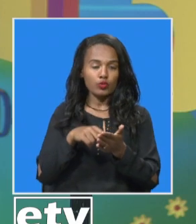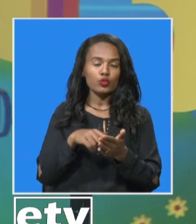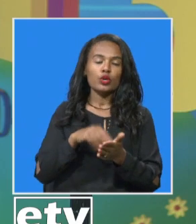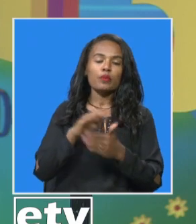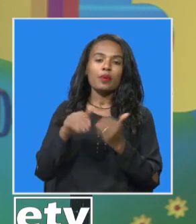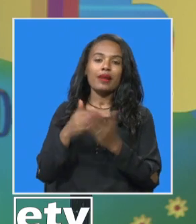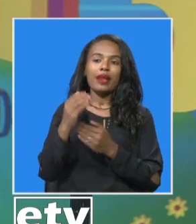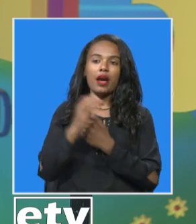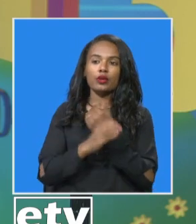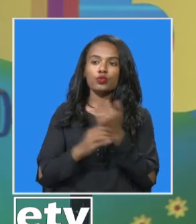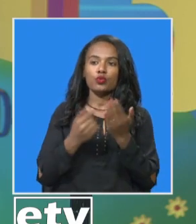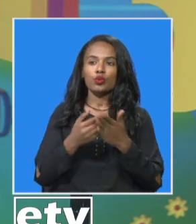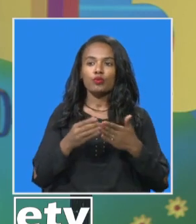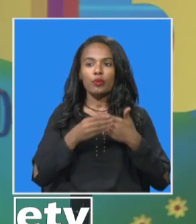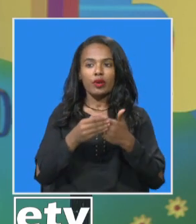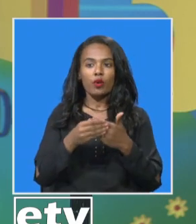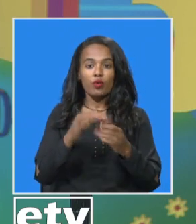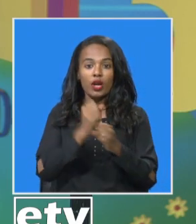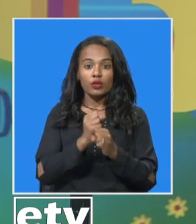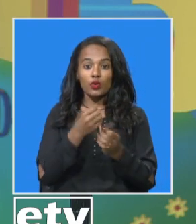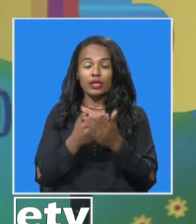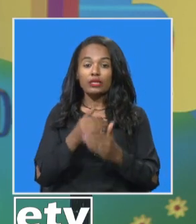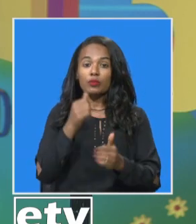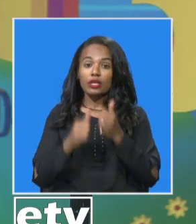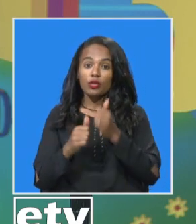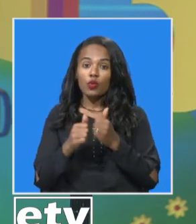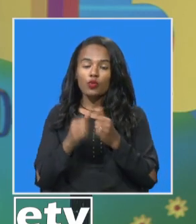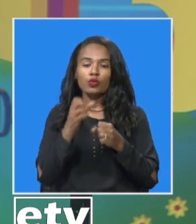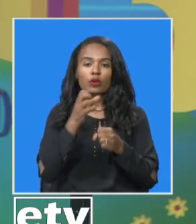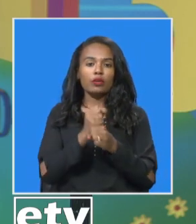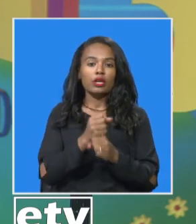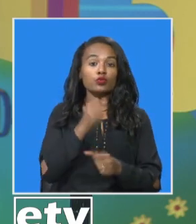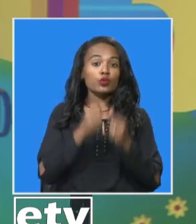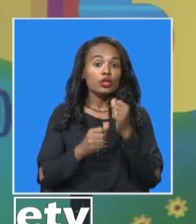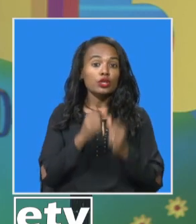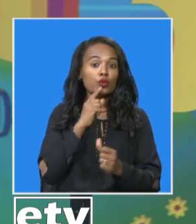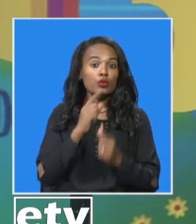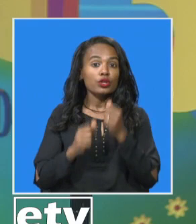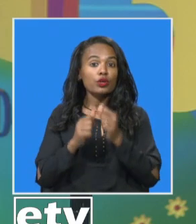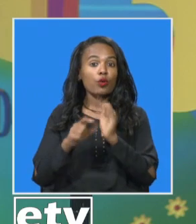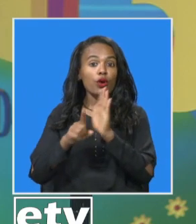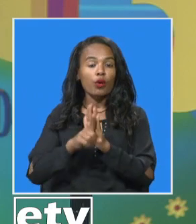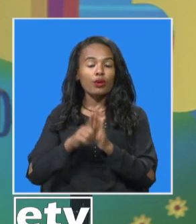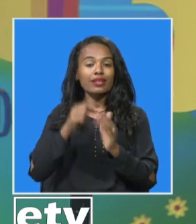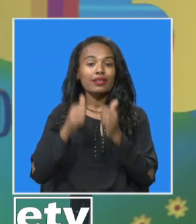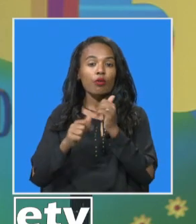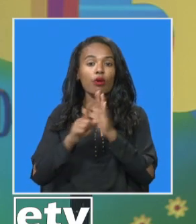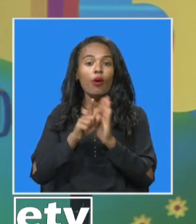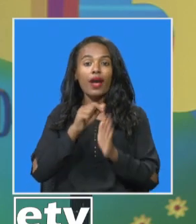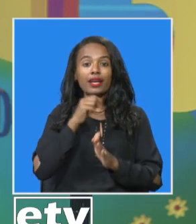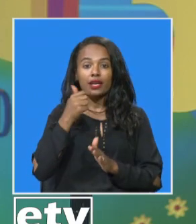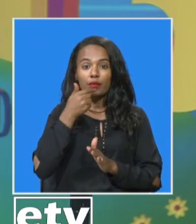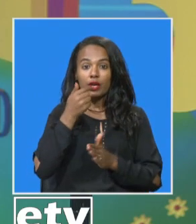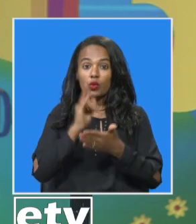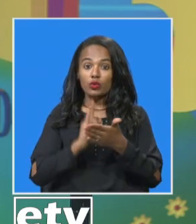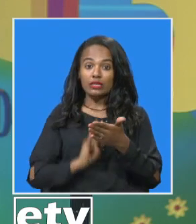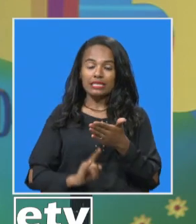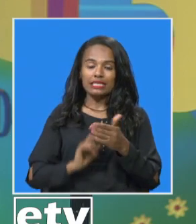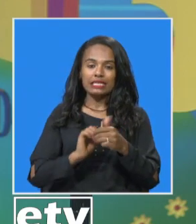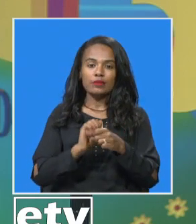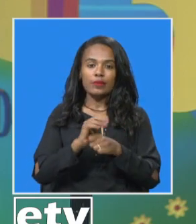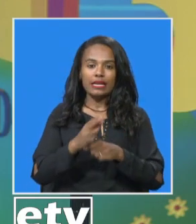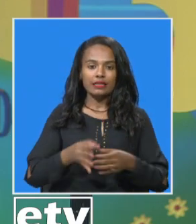ሀገሪቱ የዚህን የመመሪያውን ይዘት የሚያዘው ገንዘብ የትኛው ነው፣ ማያዘው የትኛው ነው፣ የትኛው ህጋዊ ነው የትኛው ህጋዊ አይደለም የሚለውን ዝርዝር